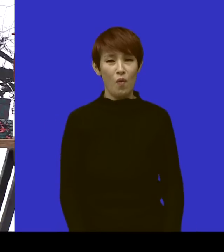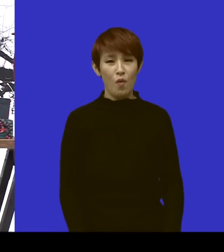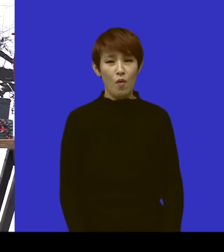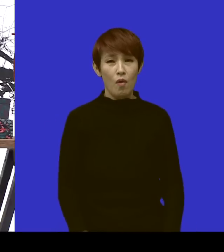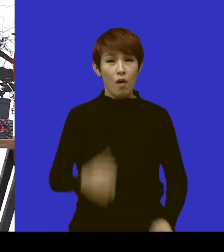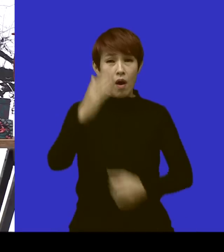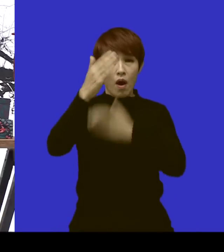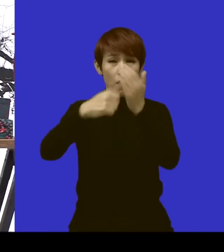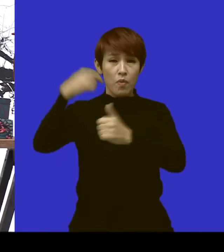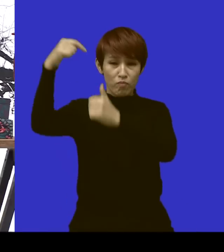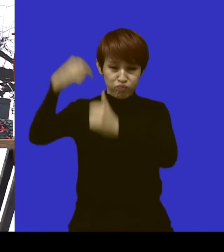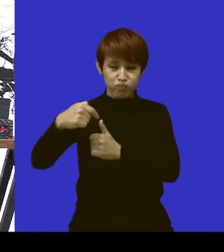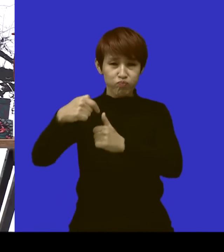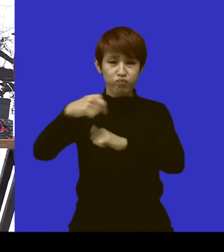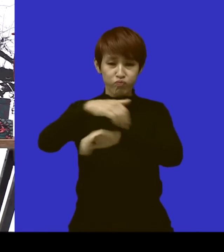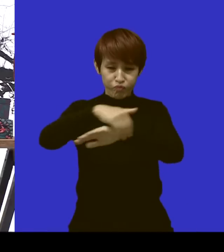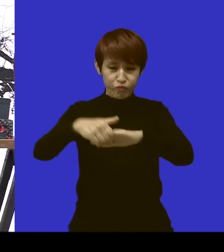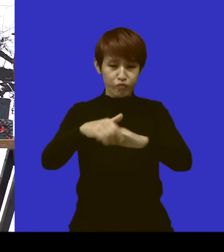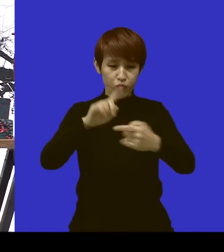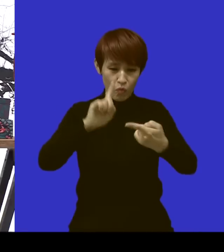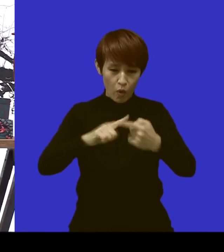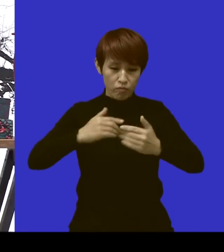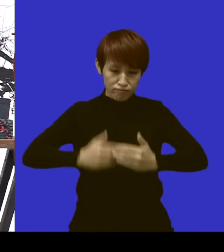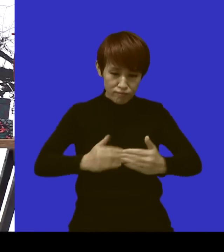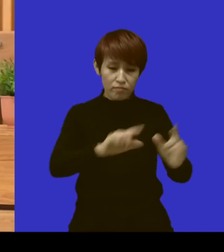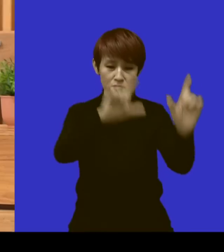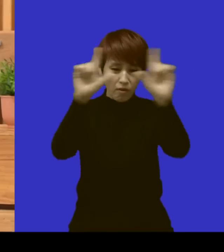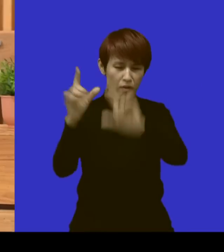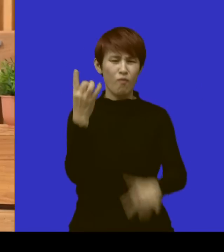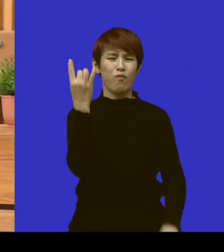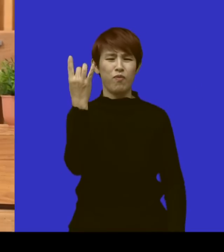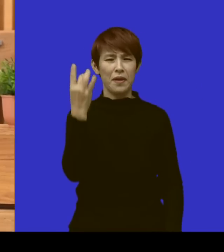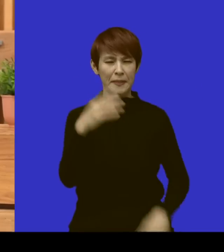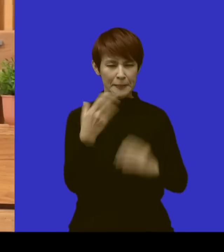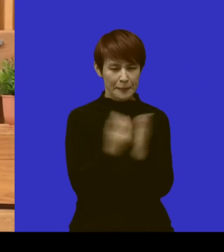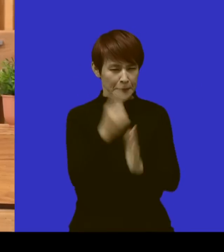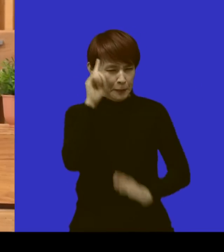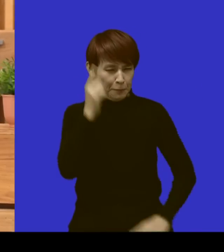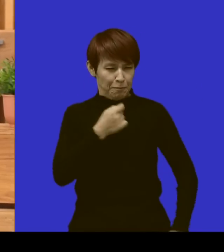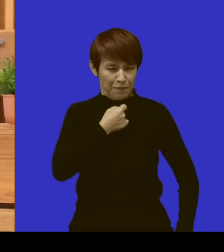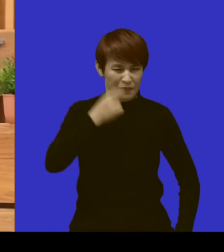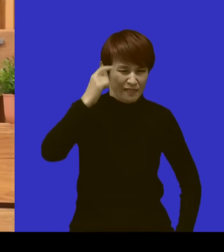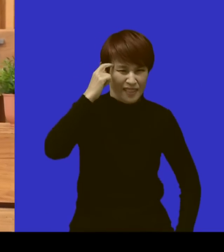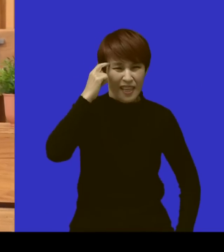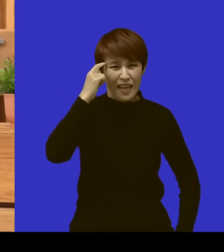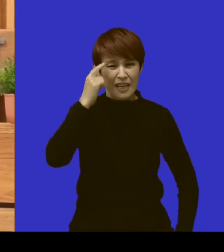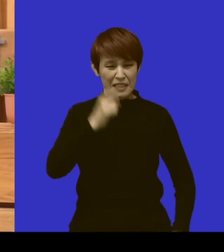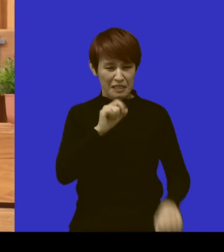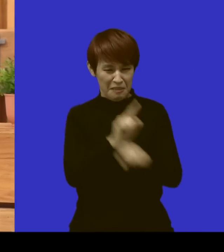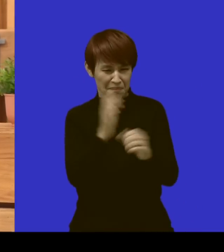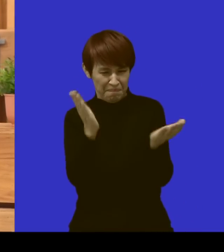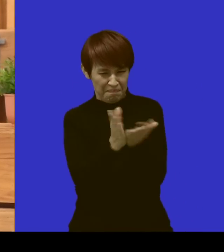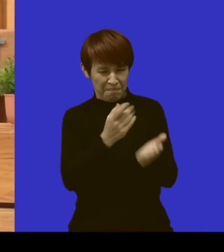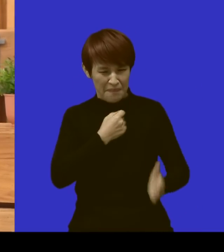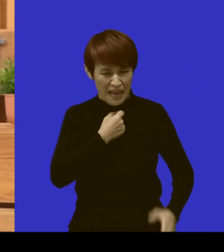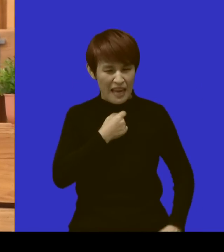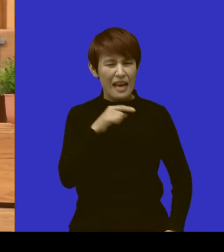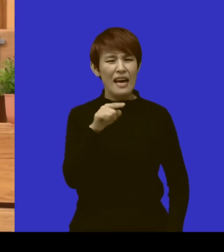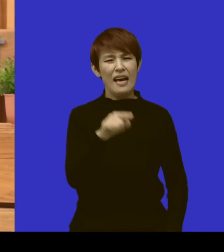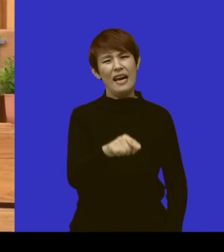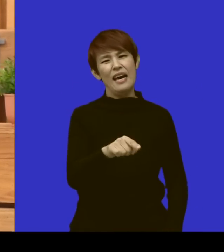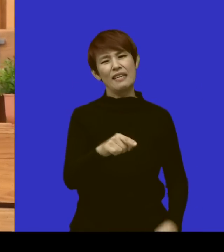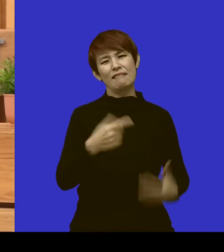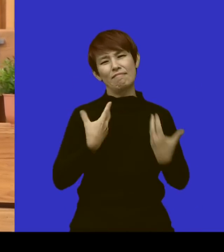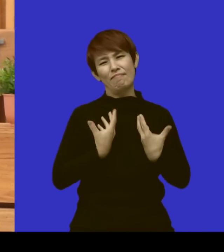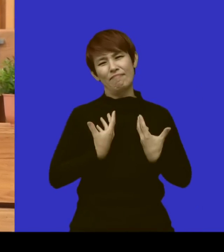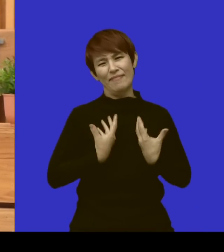하나님의 큐시트대로 네. 우리 짜여진 대로 살아가게 돼 있는데 뭘 완벽하게 내 성격대로 내 성격에 맞게끔 하려고 하다 보니까 거기서